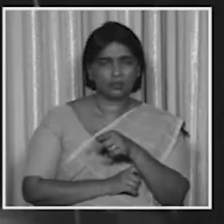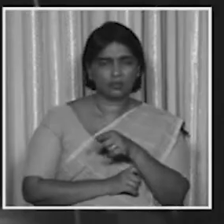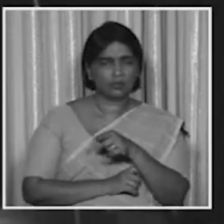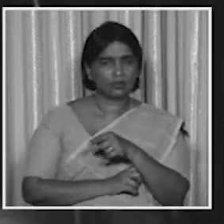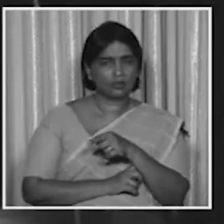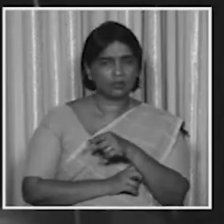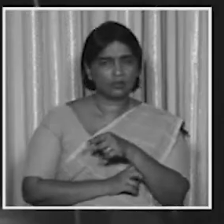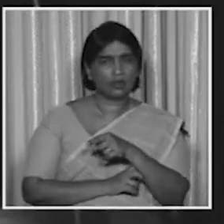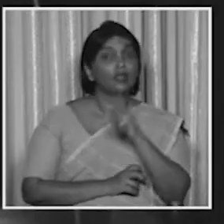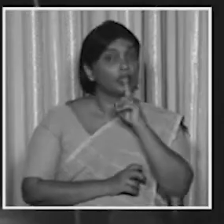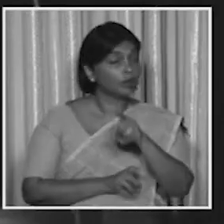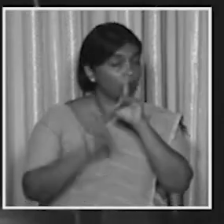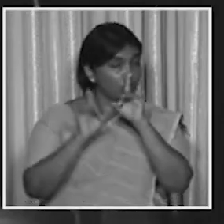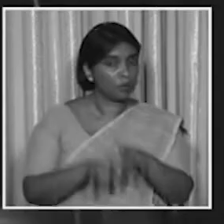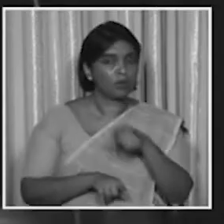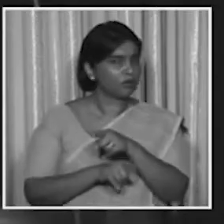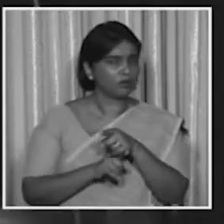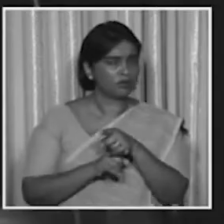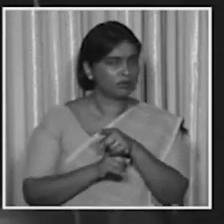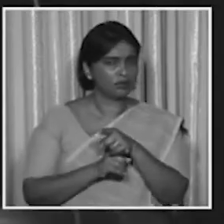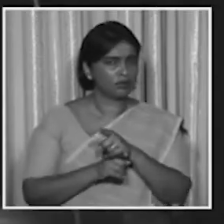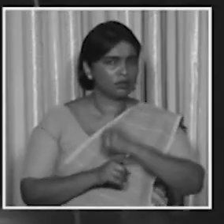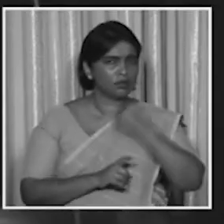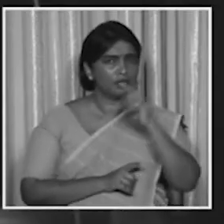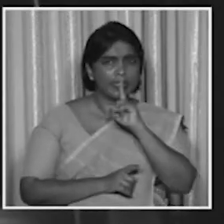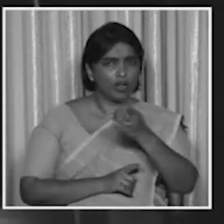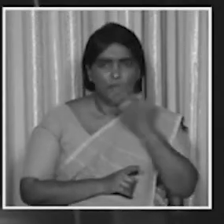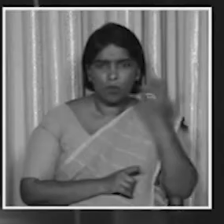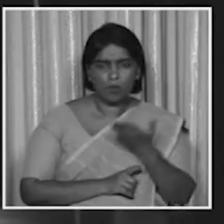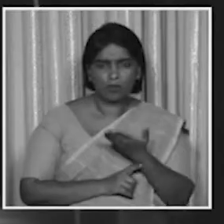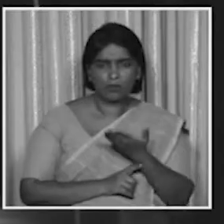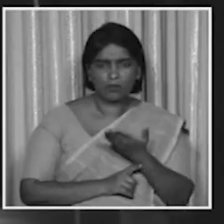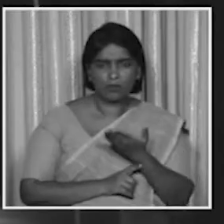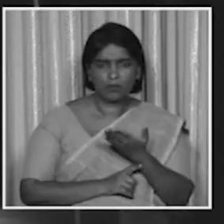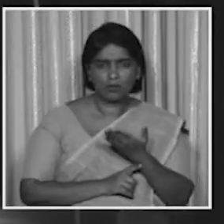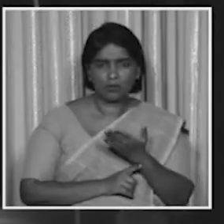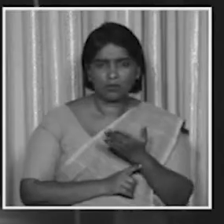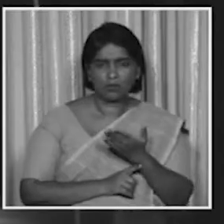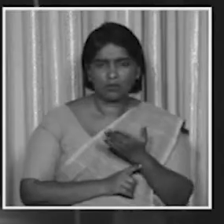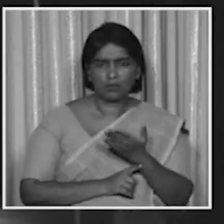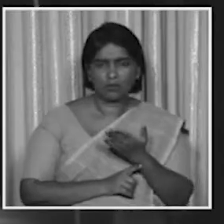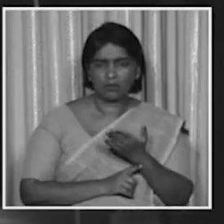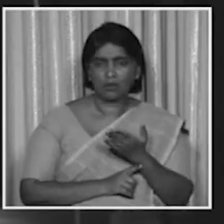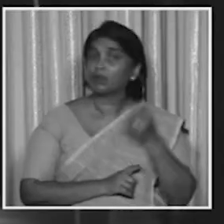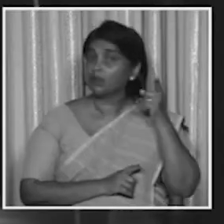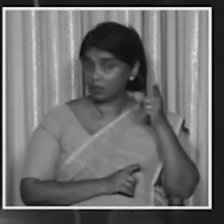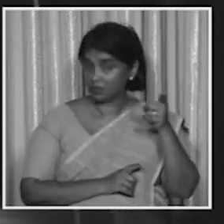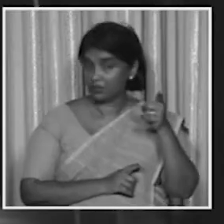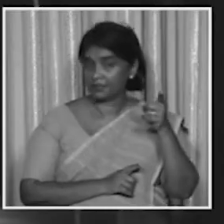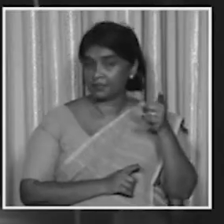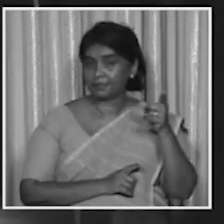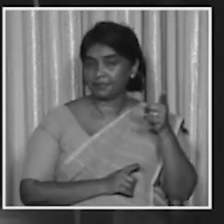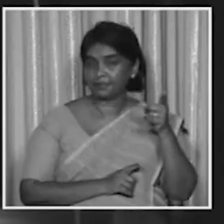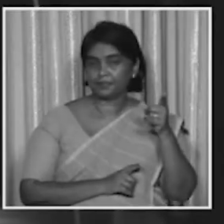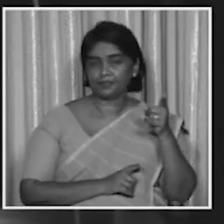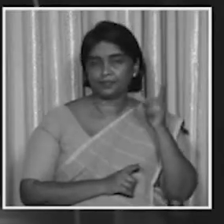this government's racist face is was just being shown by when a district question is being